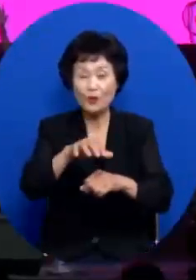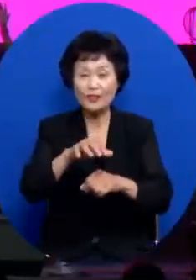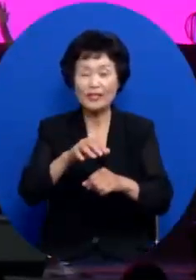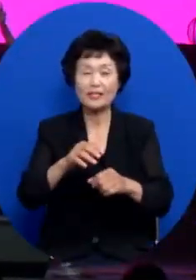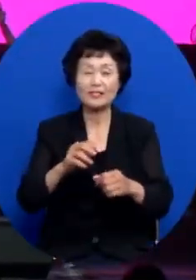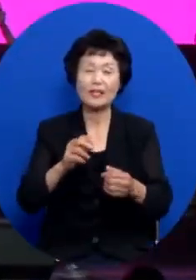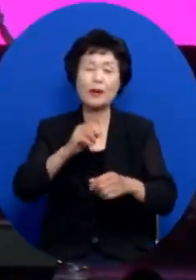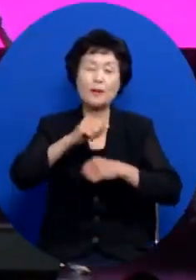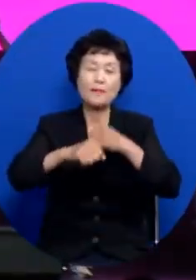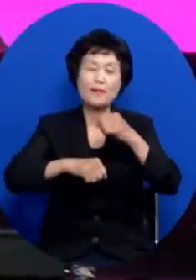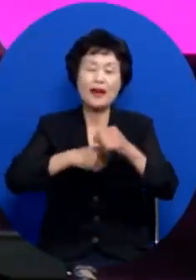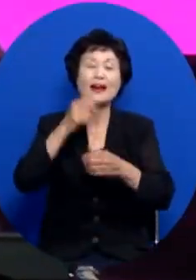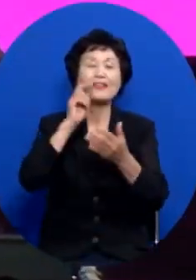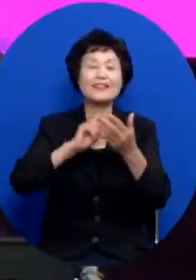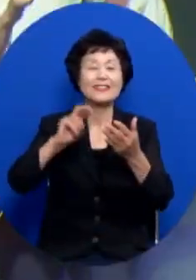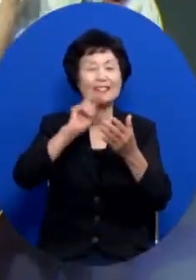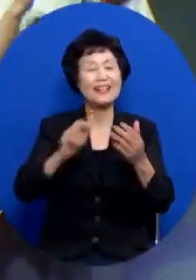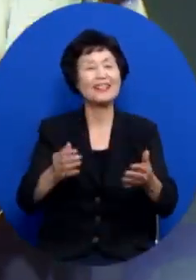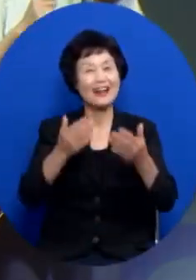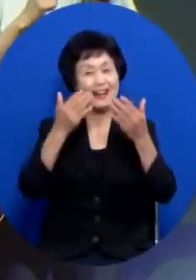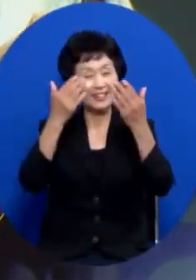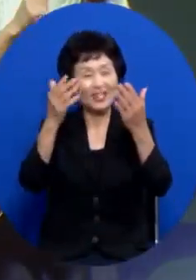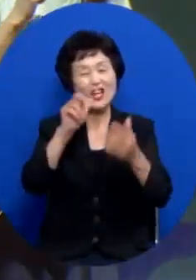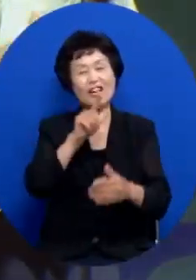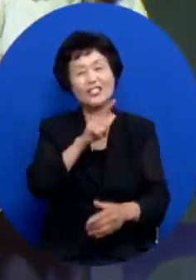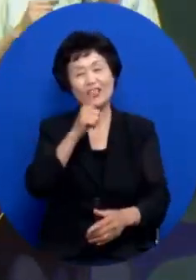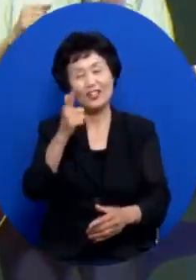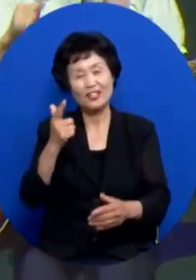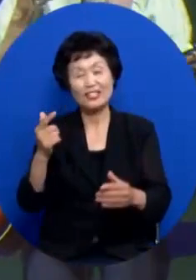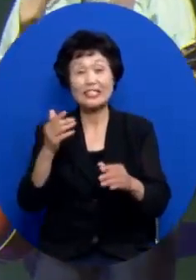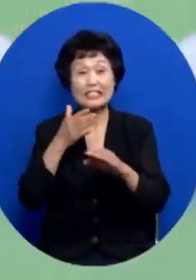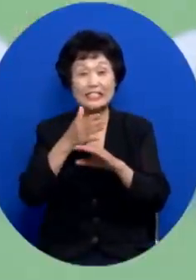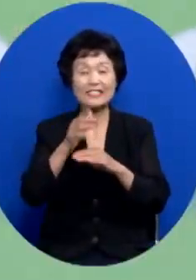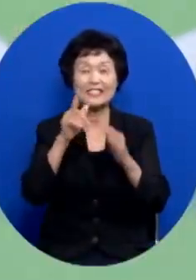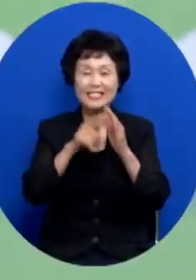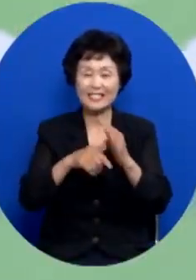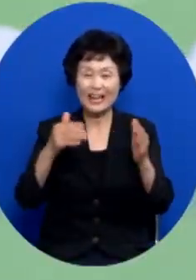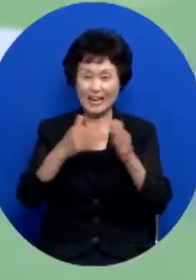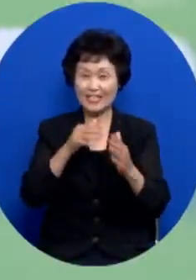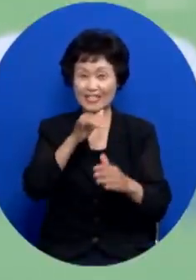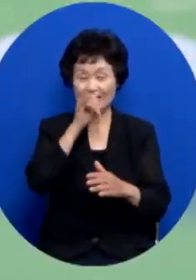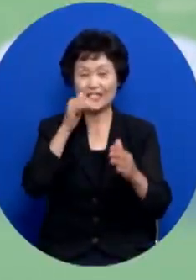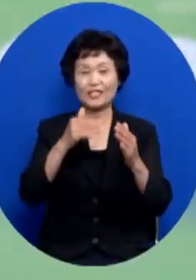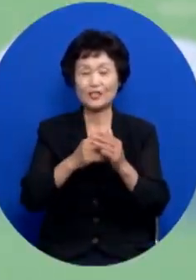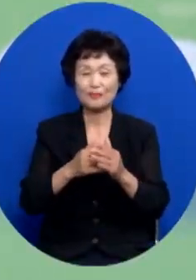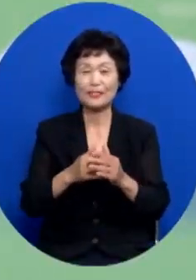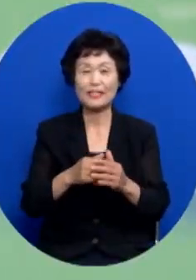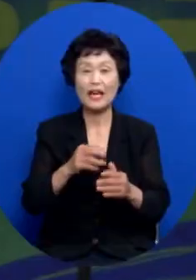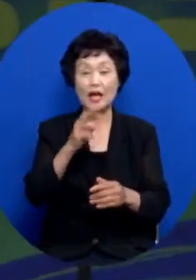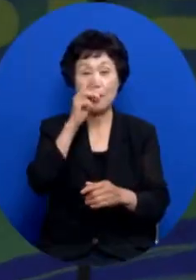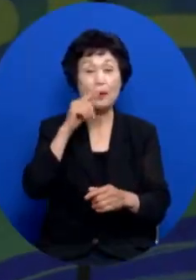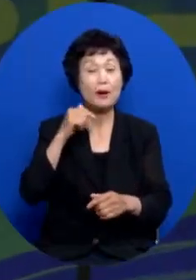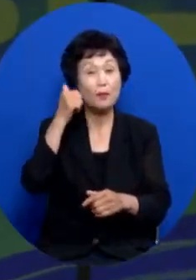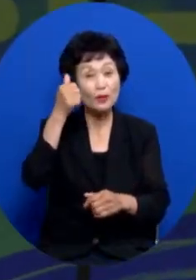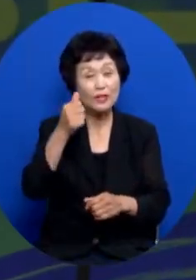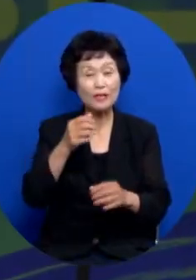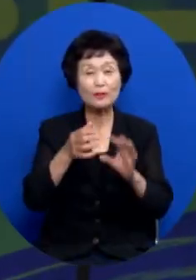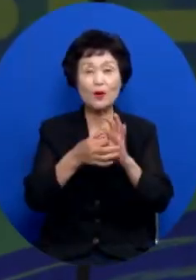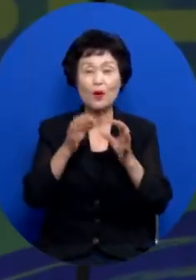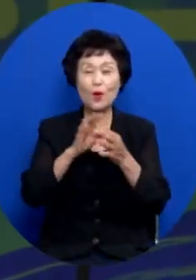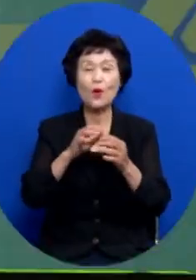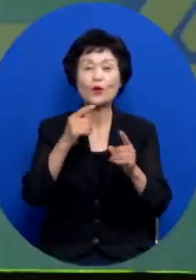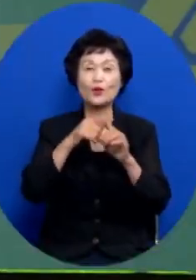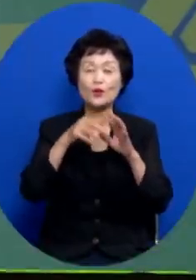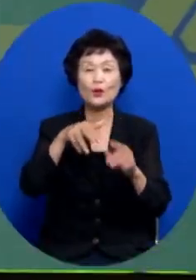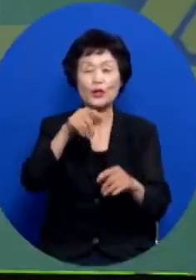늦은 저녁까지 이어졌습니다. CCM 찬양팀의 집회를 비롯해 제자광성교회 박한수 목사, 오륜교회 주성하